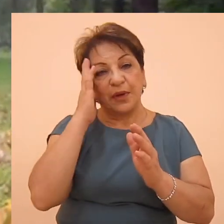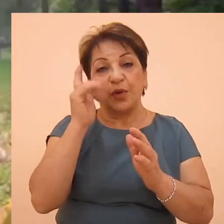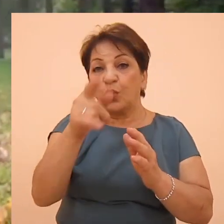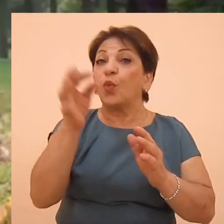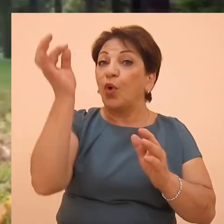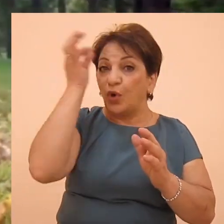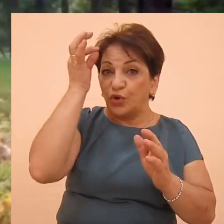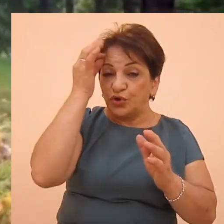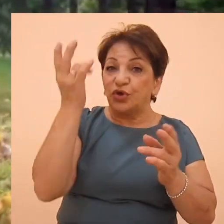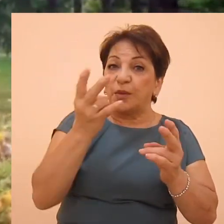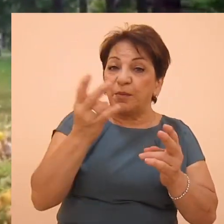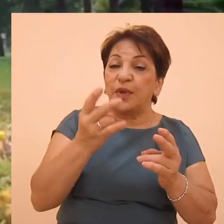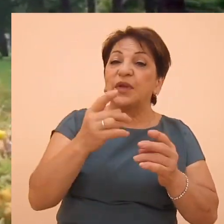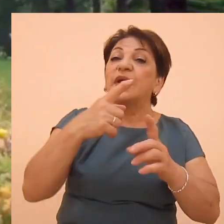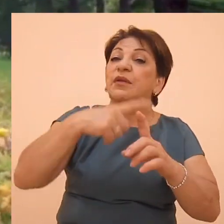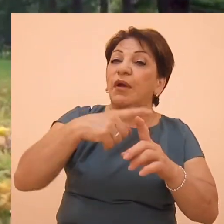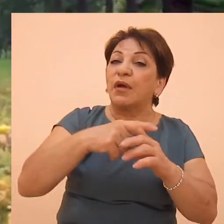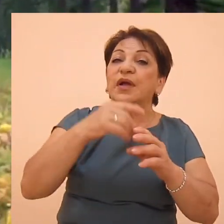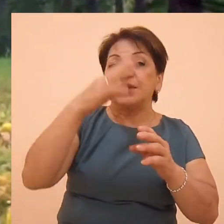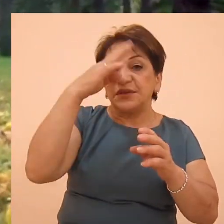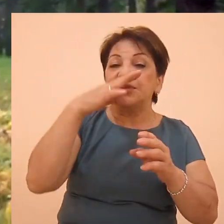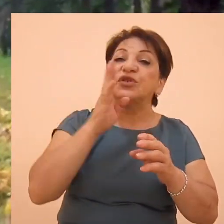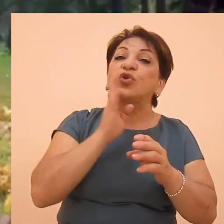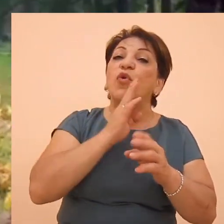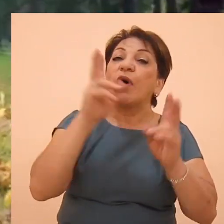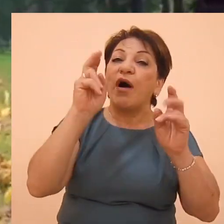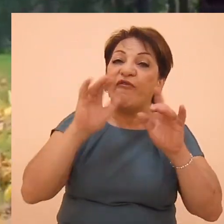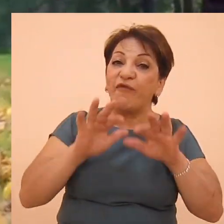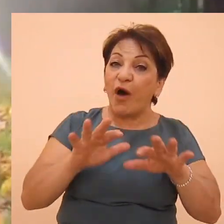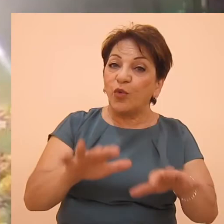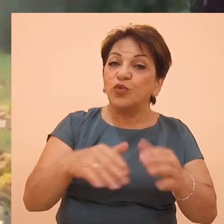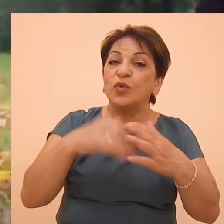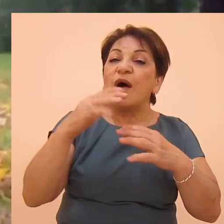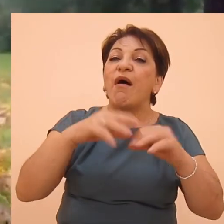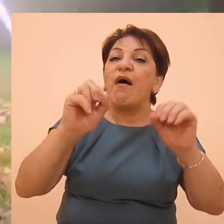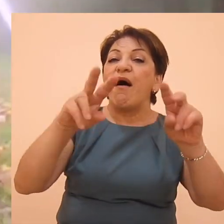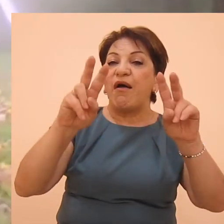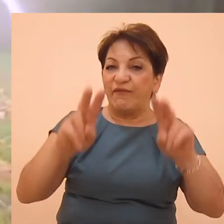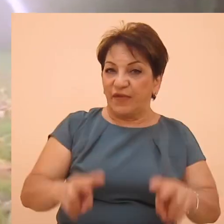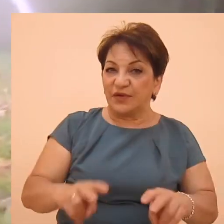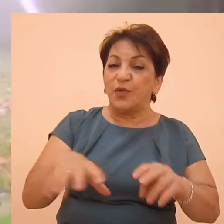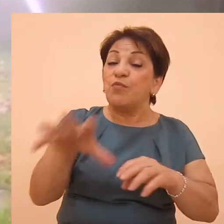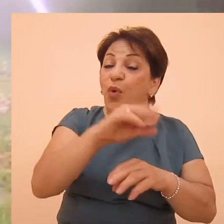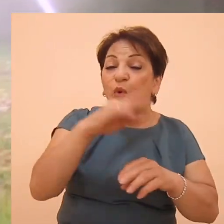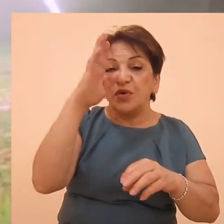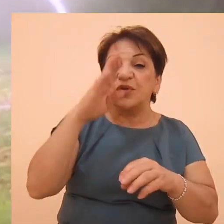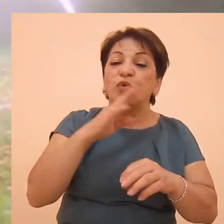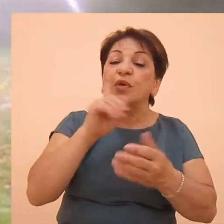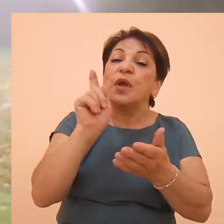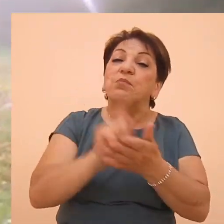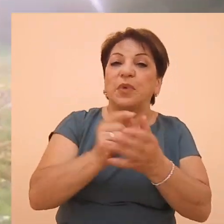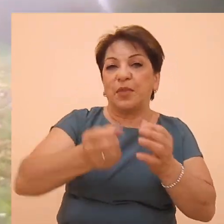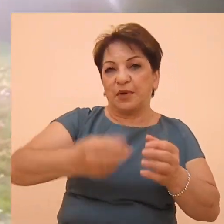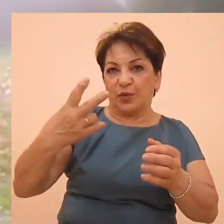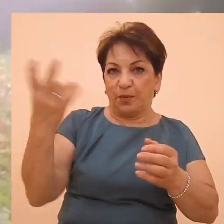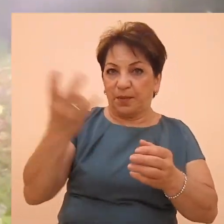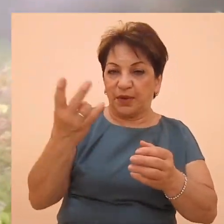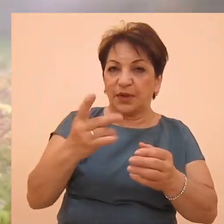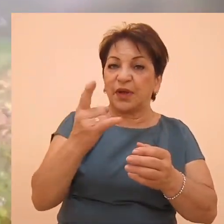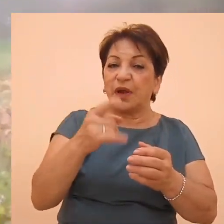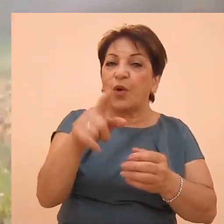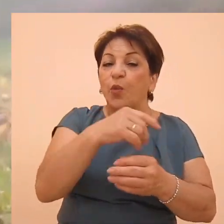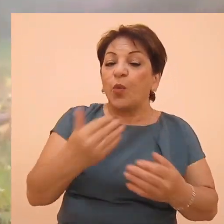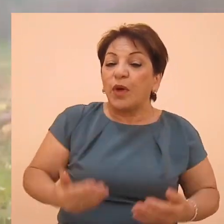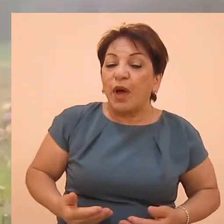Հիշեք, դրական ծնողավարությունը արվեստ է, որին պետք է տիրապետի յուրաքանչյուր ծնող։ Երեխայի բնականոն